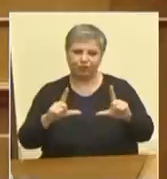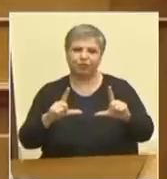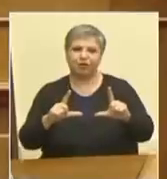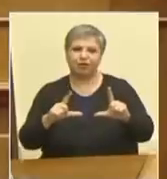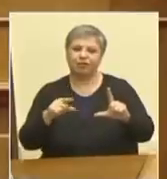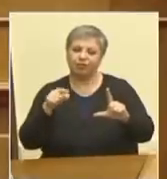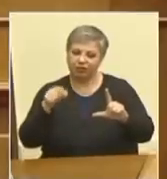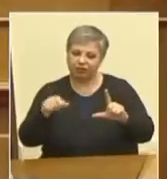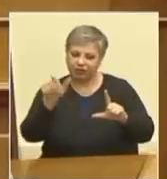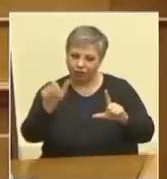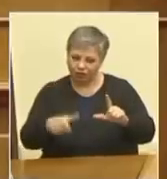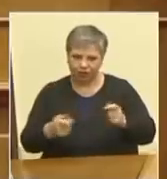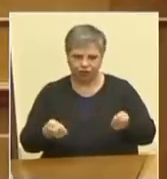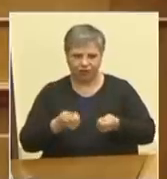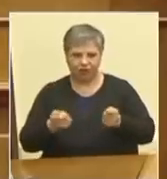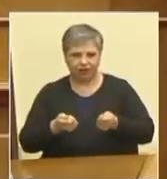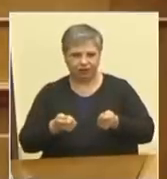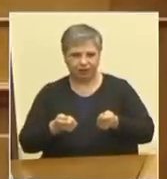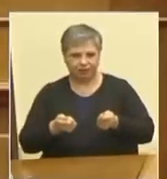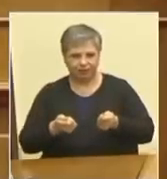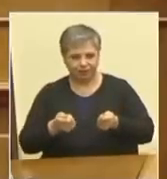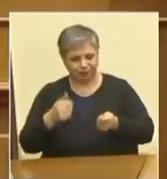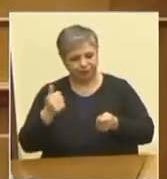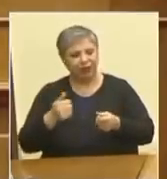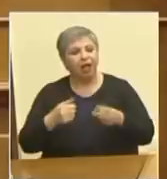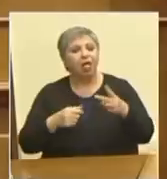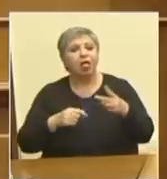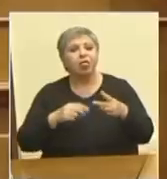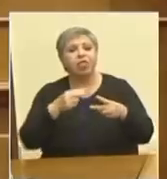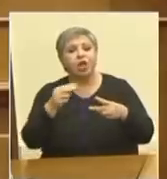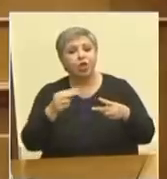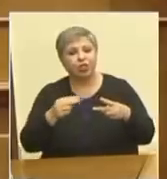πρόσωπο. Τελειώνω. Α, δύο θέματα ακόμα. Λοιπόν,